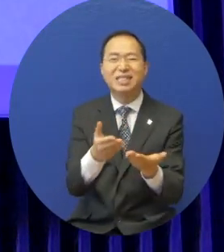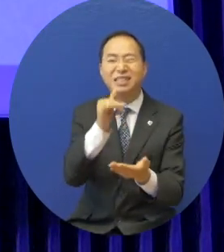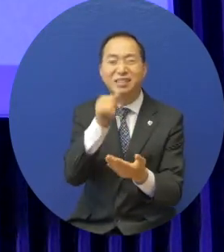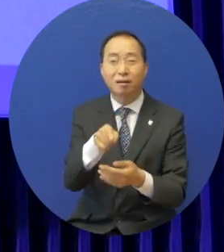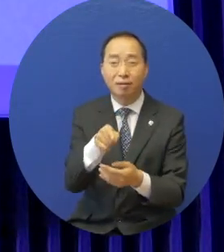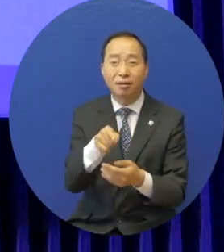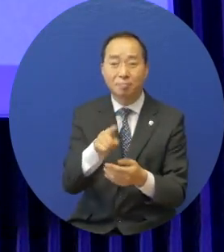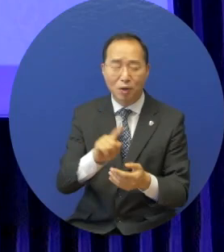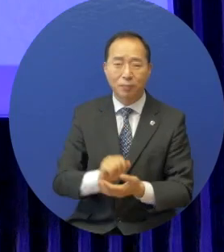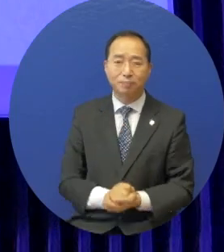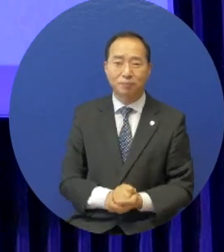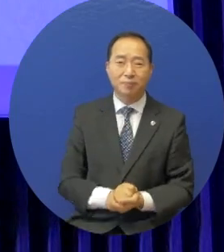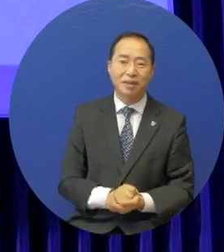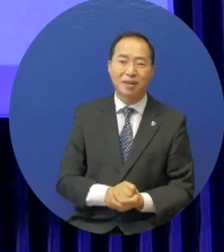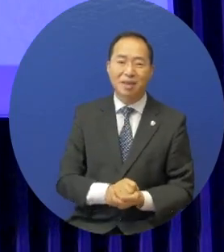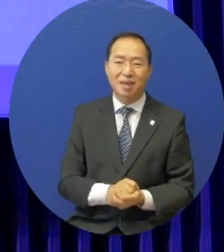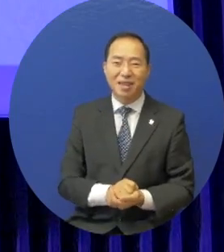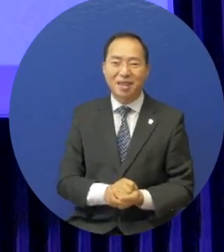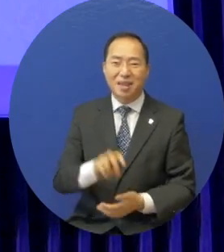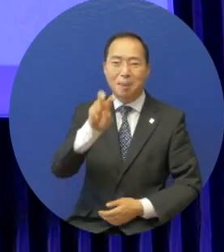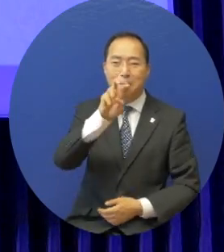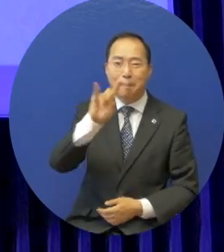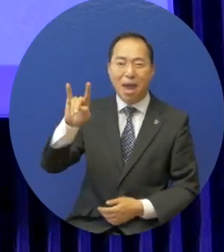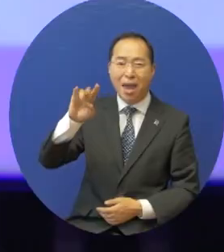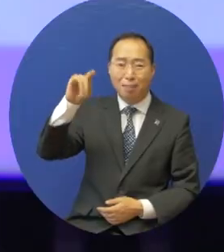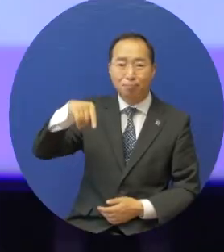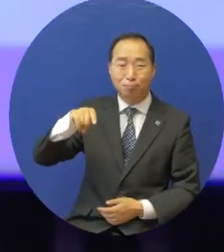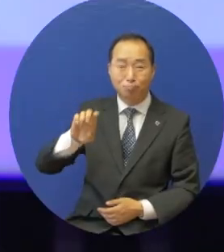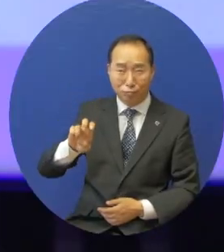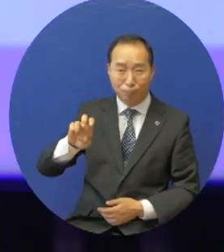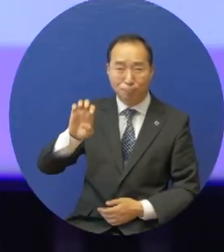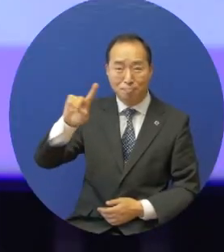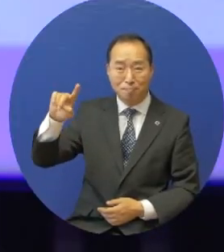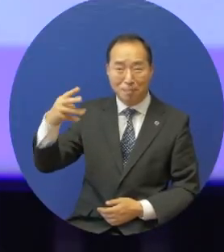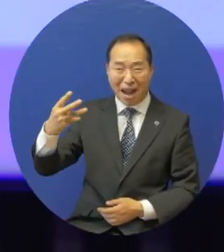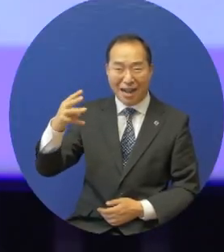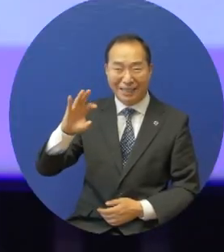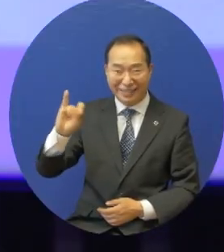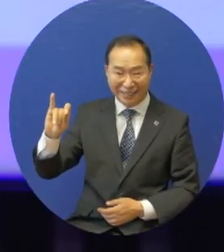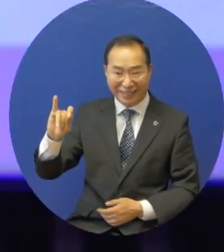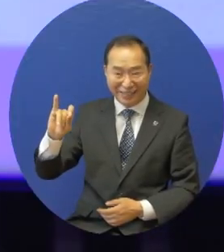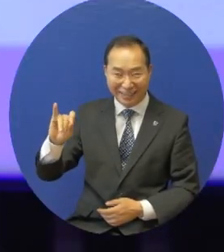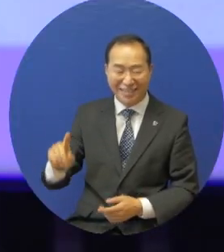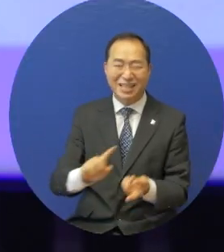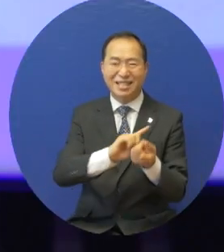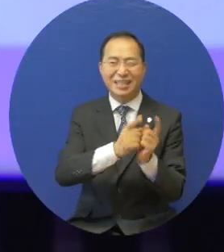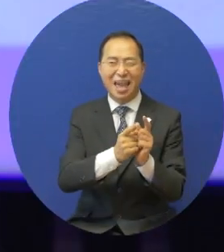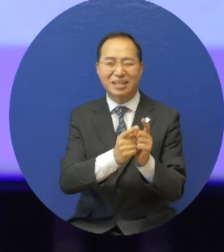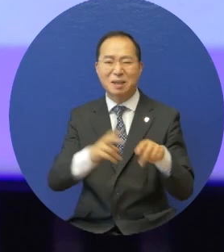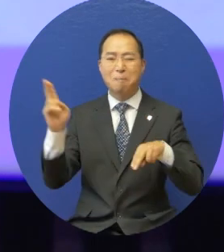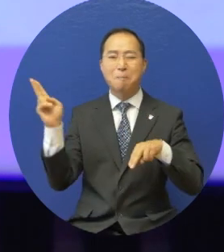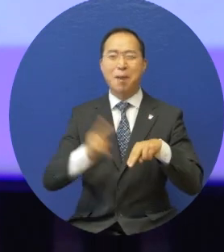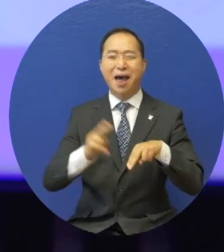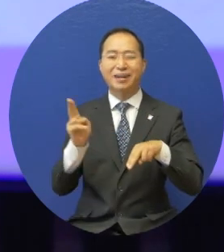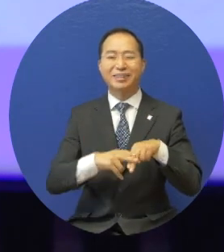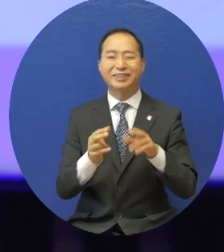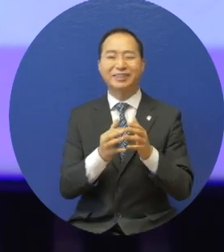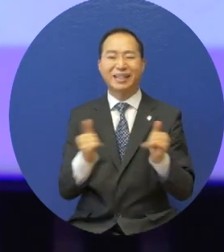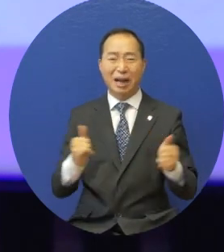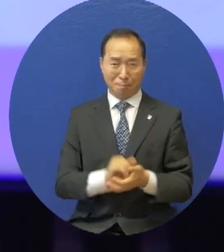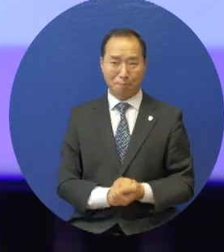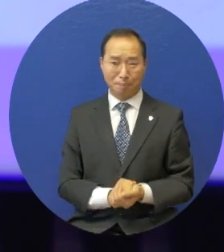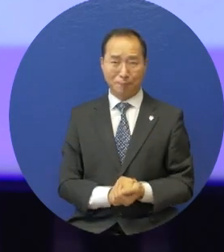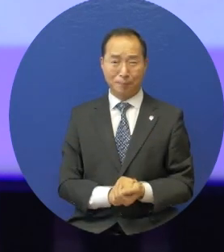지금 여러분들이 보고 있는 거는 매품파리라고 합니다. 한자로 표현을 하면 대신할 대자의 대장자라고